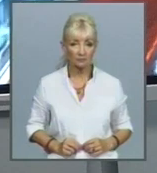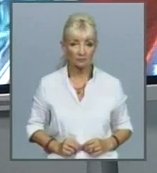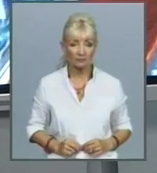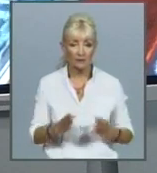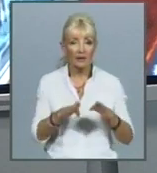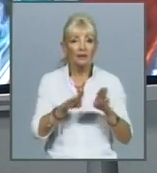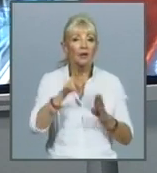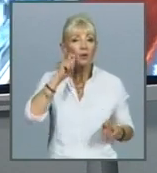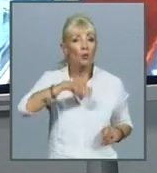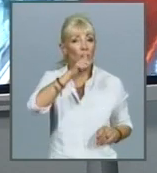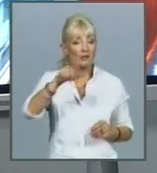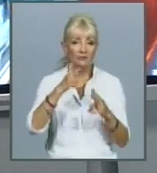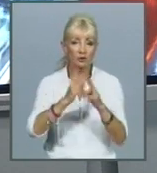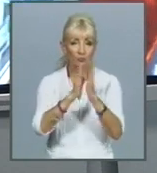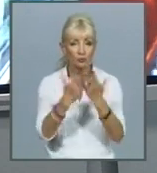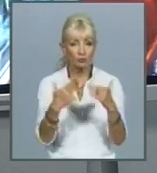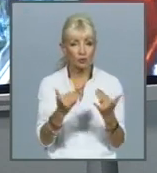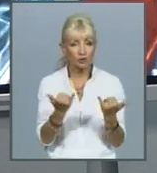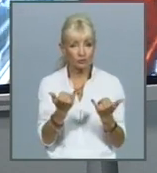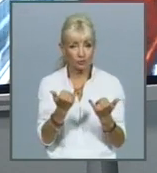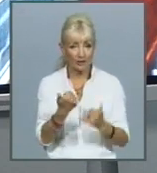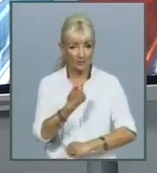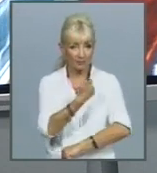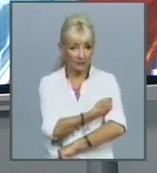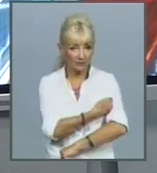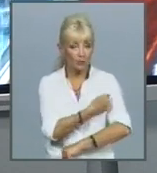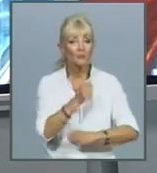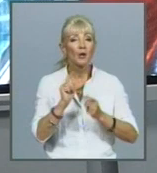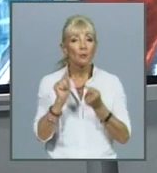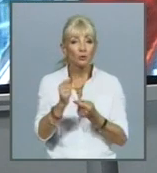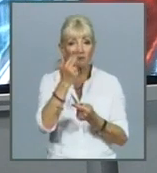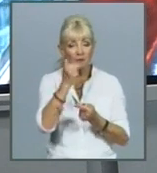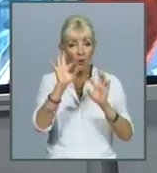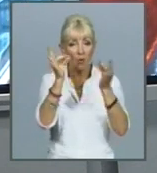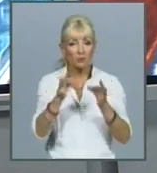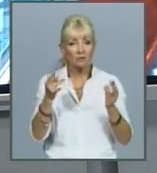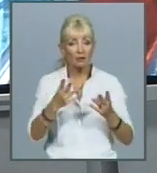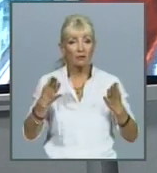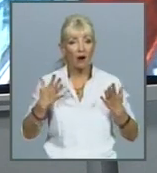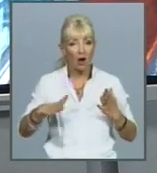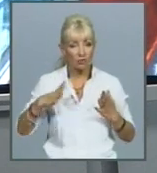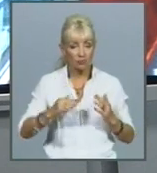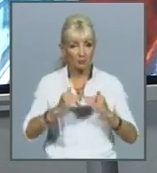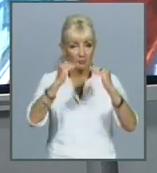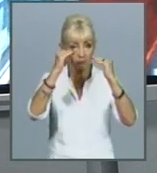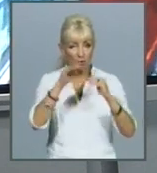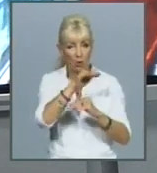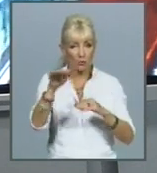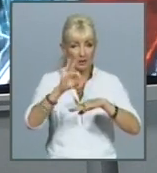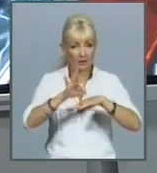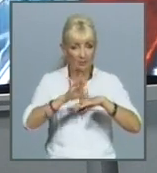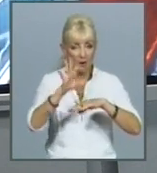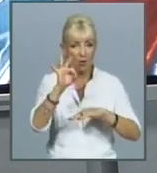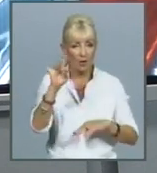Так, українські лікарі закликають вже зараз робити щеплення проти грипу, бо восени, кажуть, слід очікувати підвищення рівня захворюваності сезонними